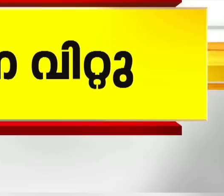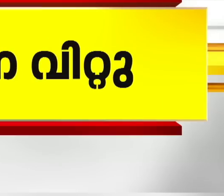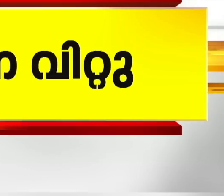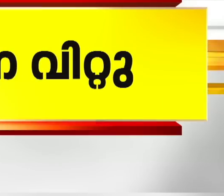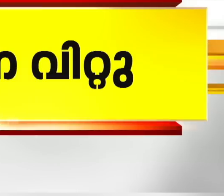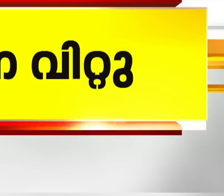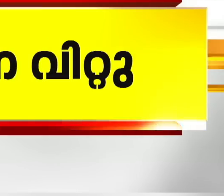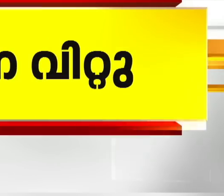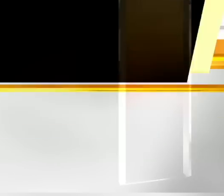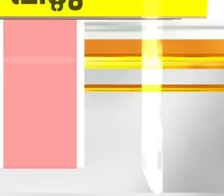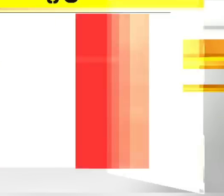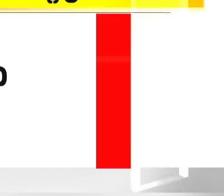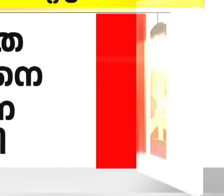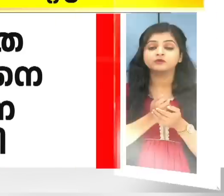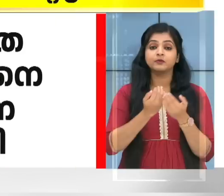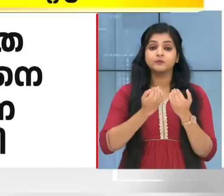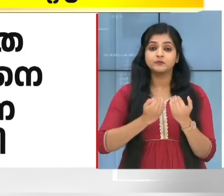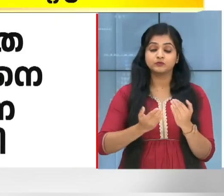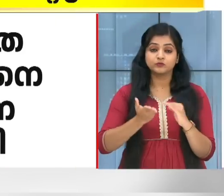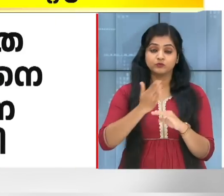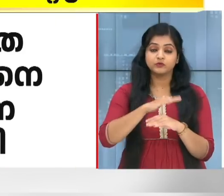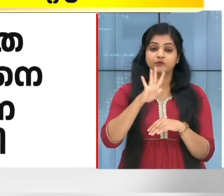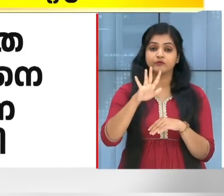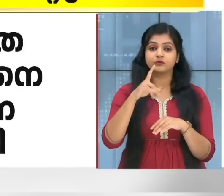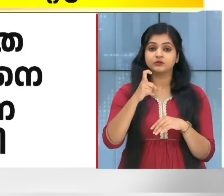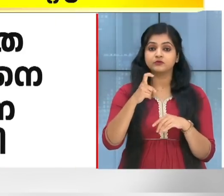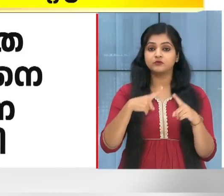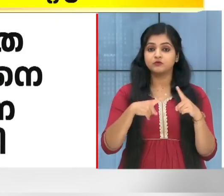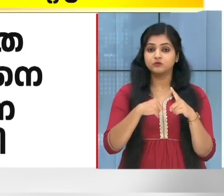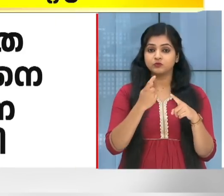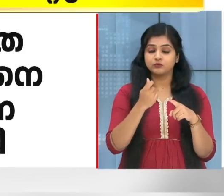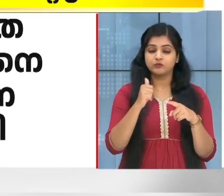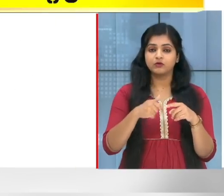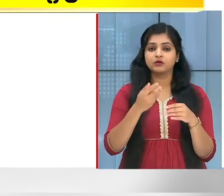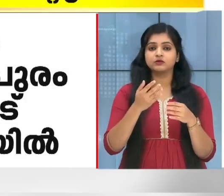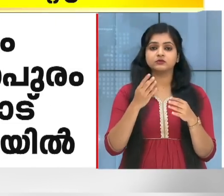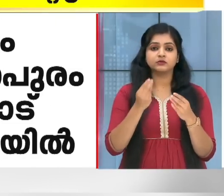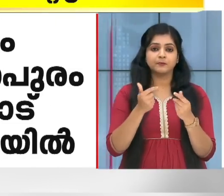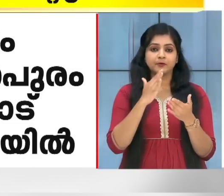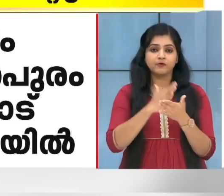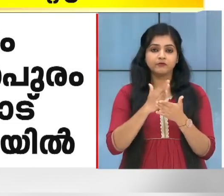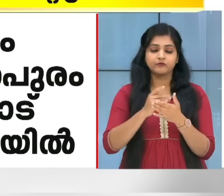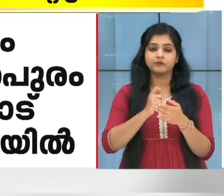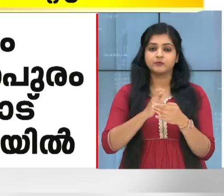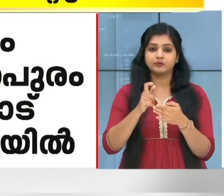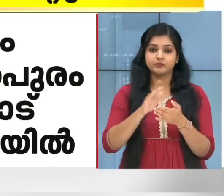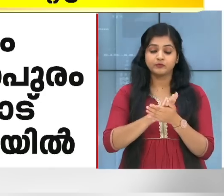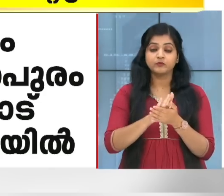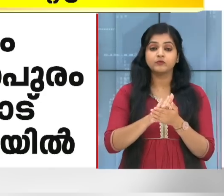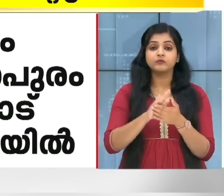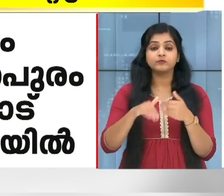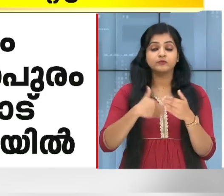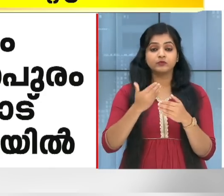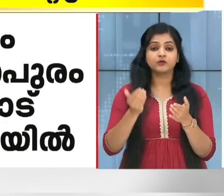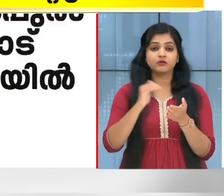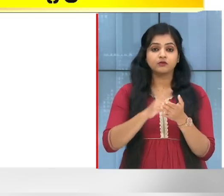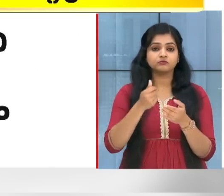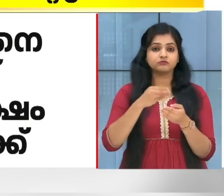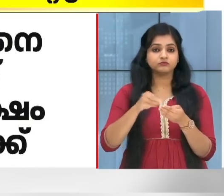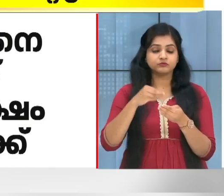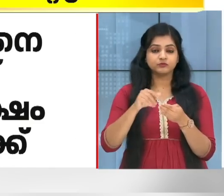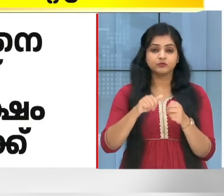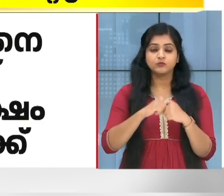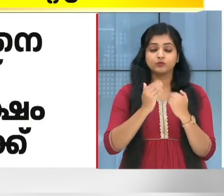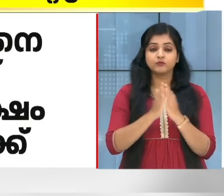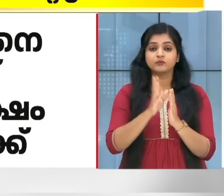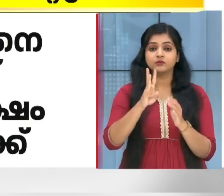ഗർഭ പ്രസവത്തിന് മുൻപ് 57,000 രൂപ പലതവണയായി കൊടുത്തു, അതിനുശേഷം ബാക്കി പണം കൊടുത്തു. അങ്ങനെ മൊത്തം 3,00,000 രൂപ ഇവർക്ക് കൈമാറി എന്നുള്ളതാണ് ഇവർ